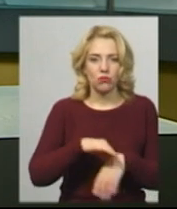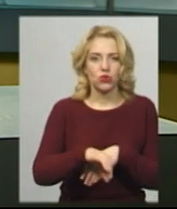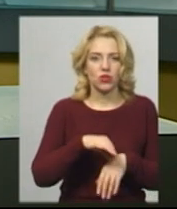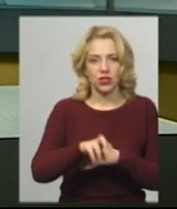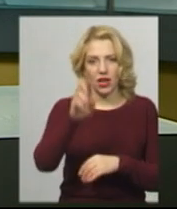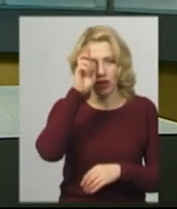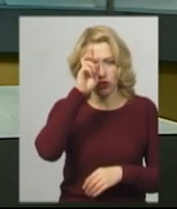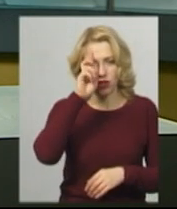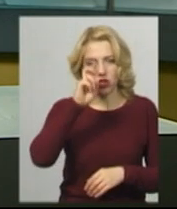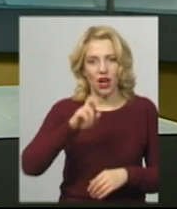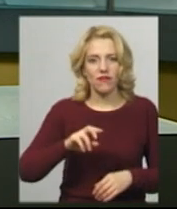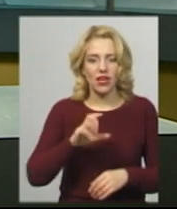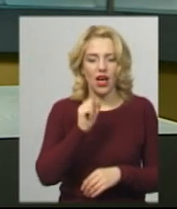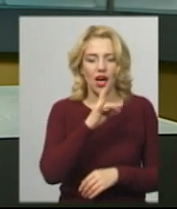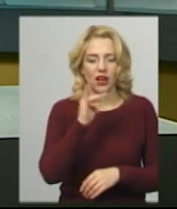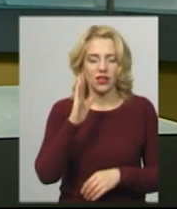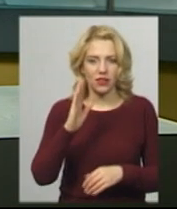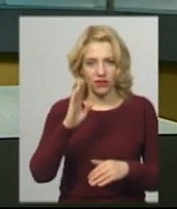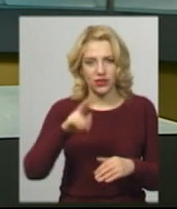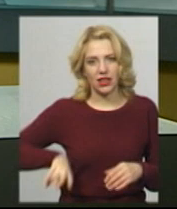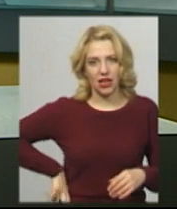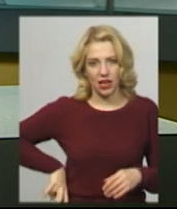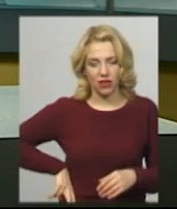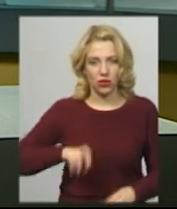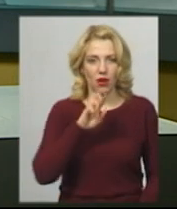Державного архіву Хмельницької області Володимир Байдич.